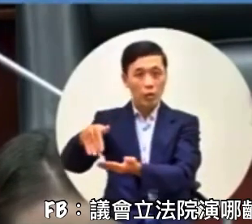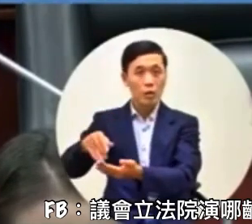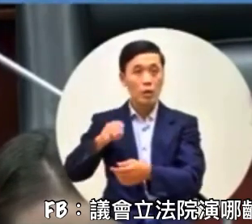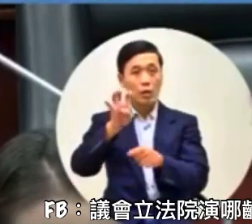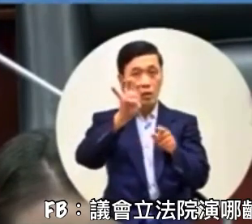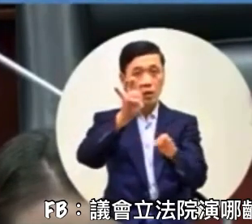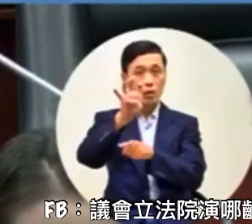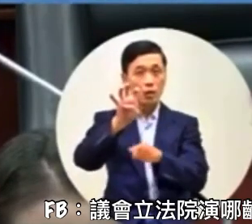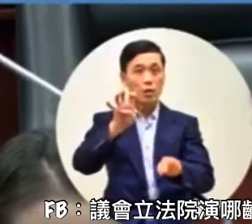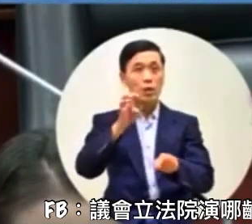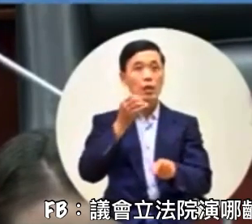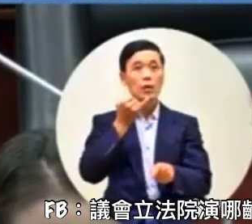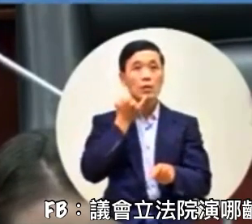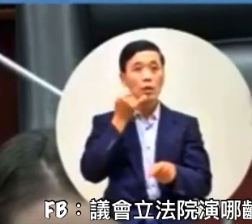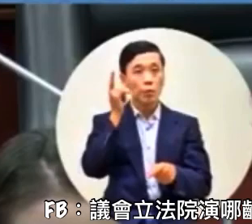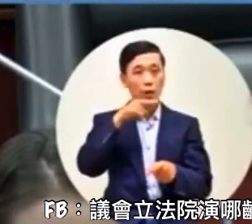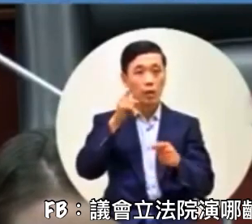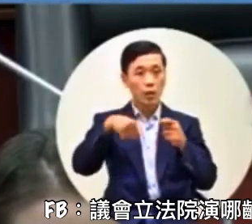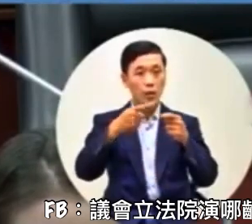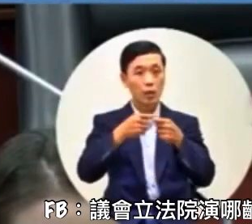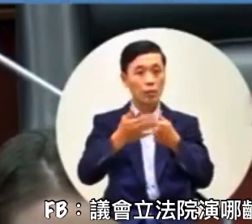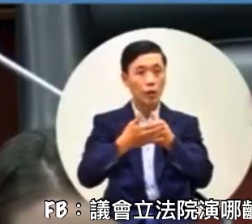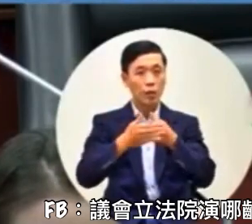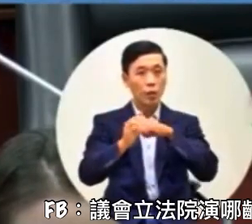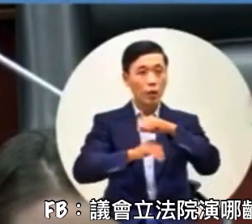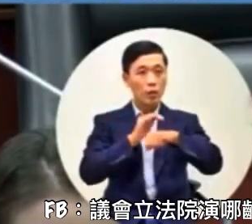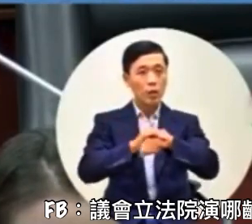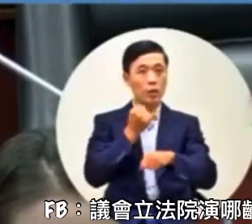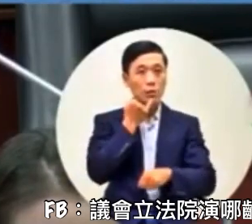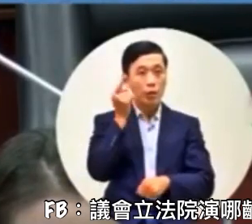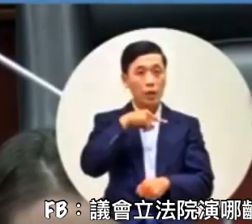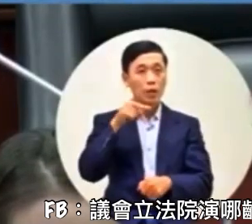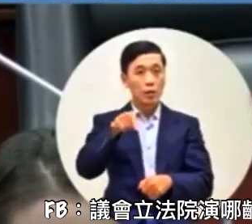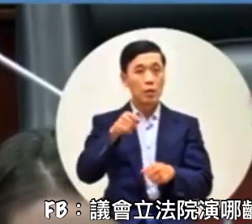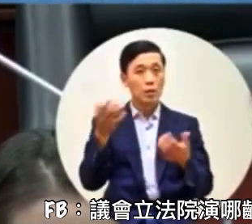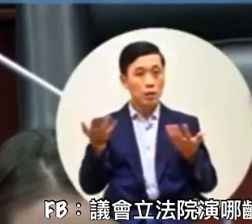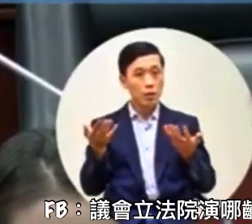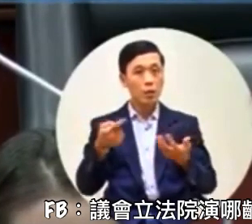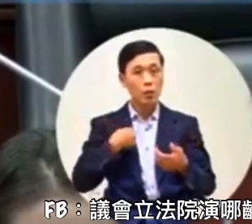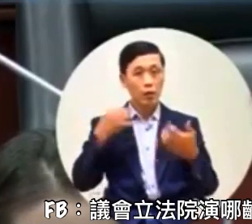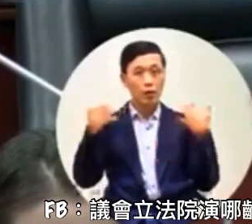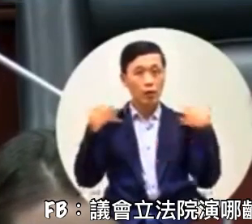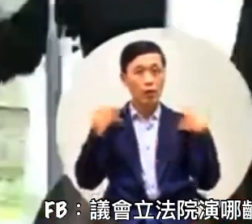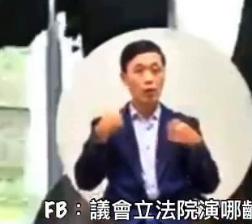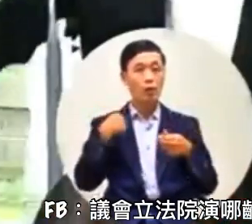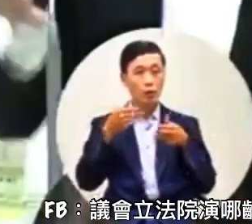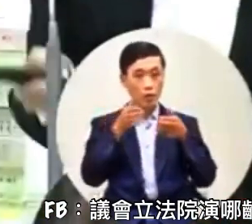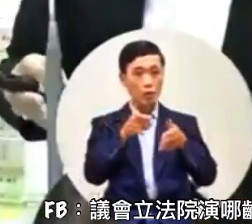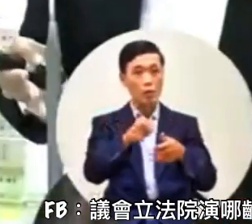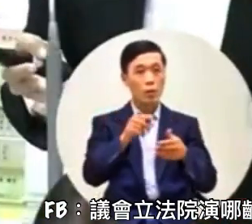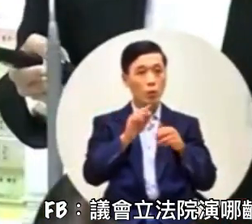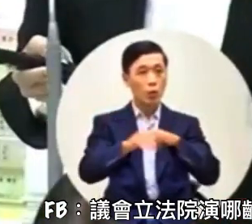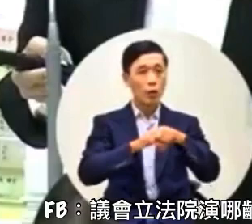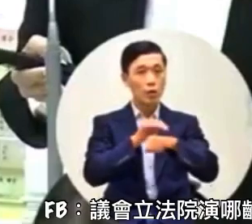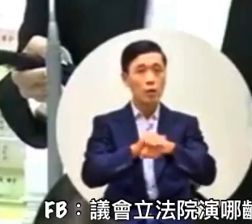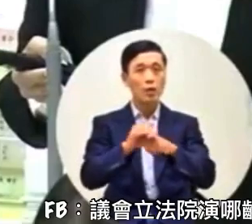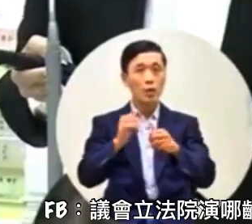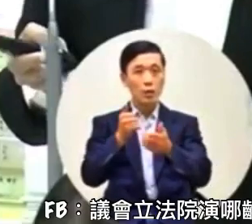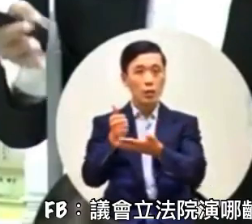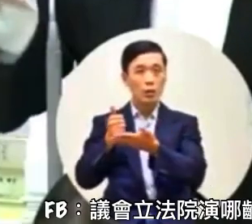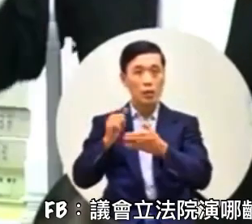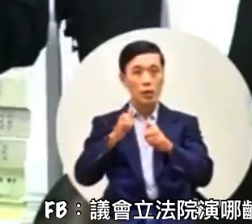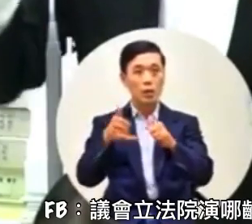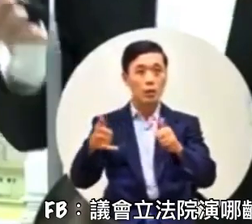编制可不可以今年度达到？可不可以？ 我想这些事情我来负责，我来处理就好，请议员不用担